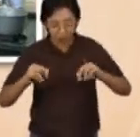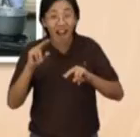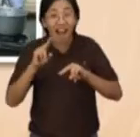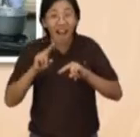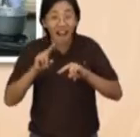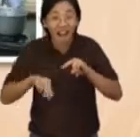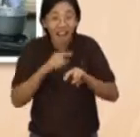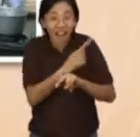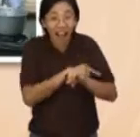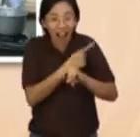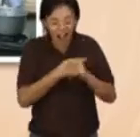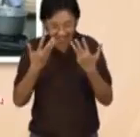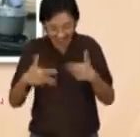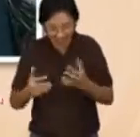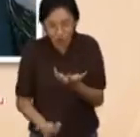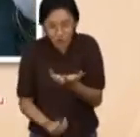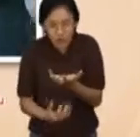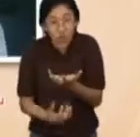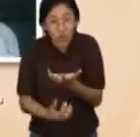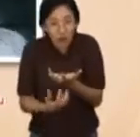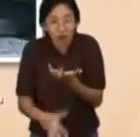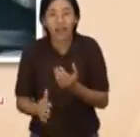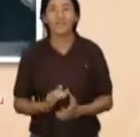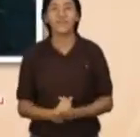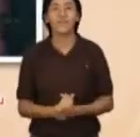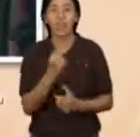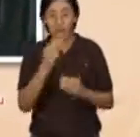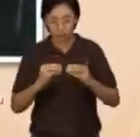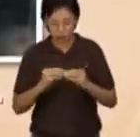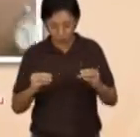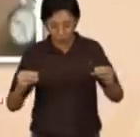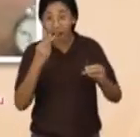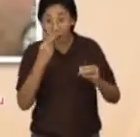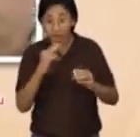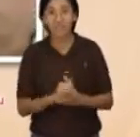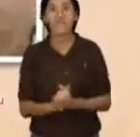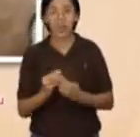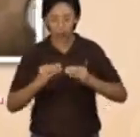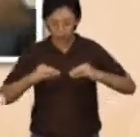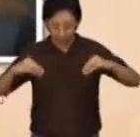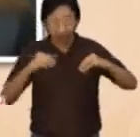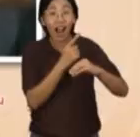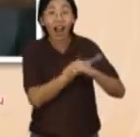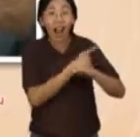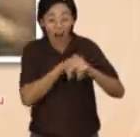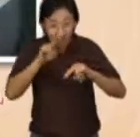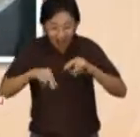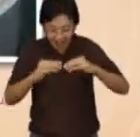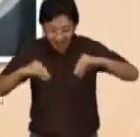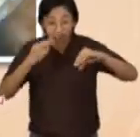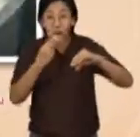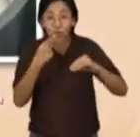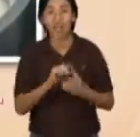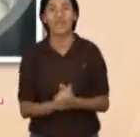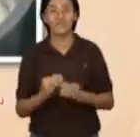ครับลูกลอกนะนี่ผมจะให้ดูลูกลอกเวลาสุกแล้วนะฮะหน้าตาเป็นยังไงก็